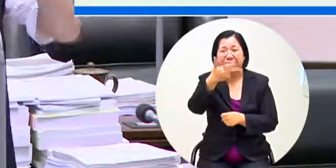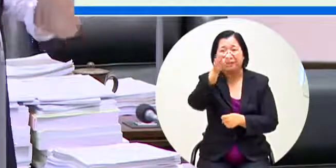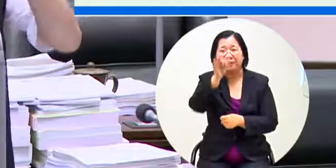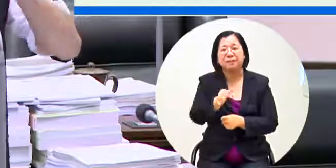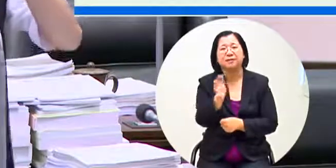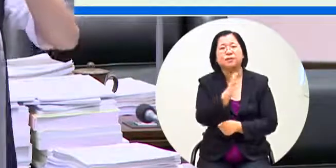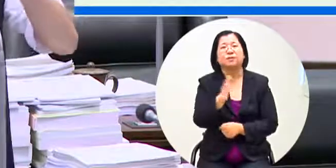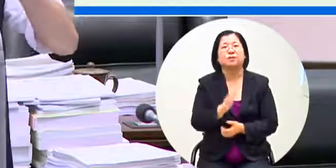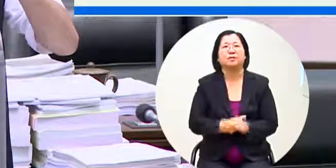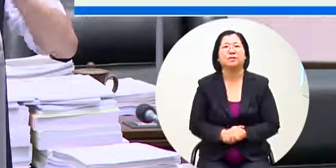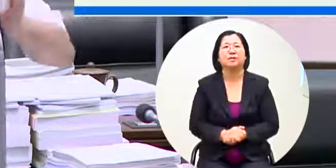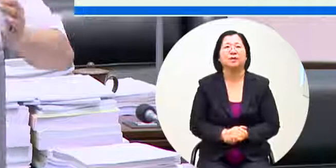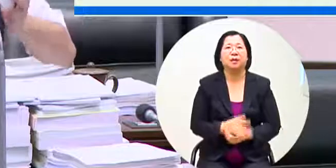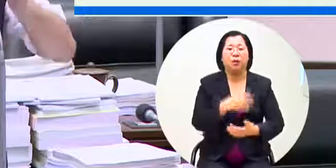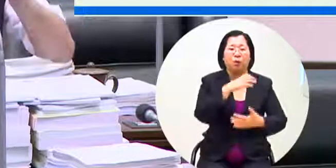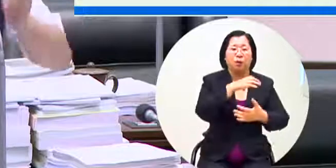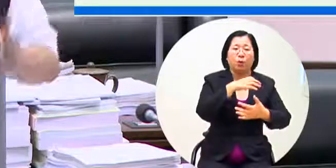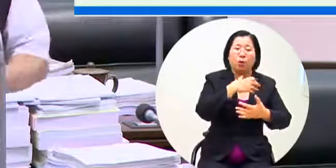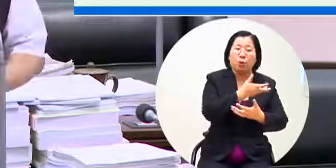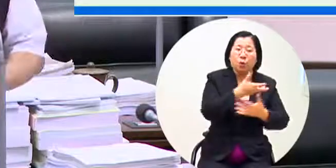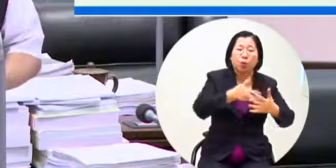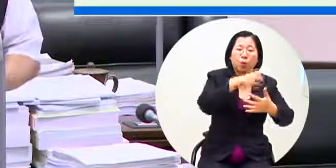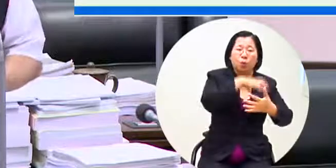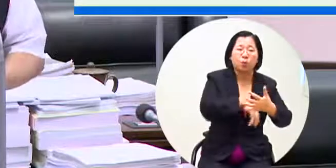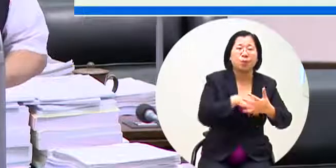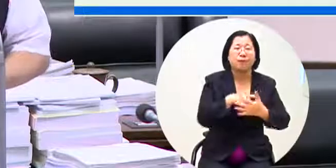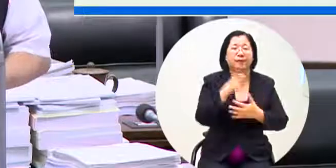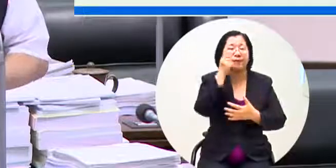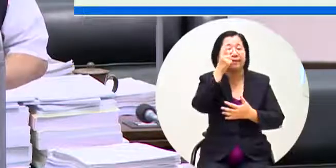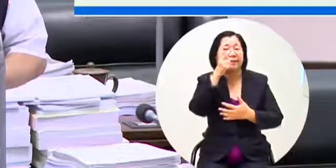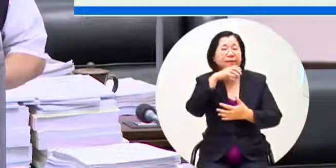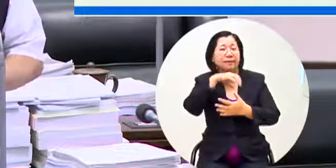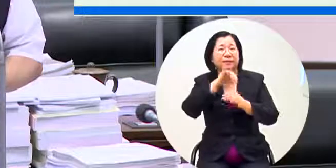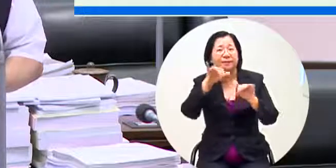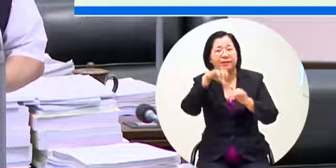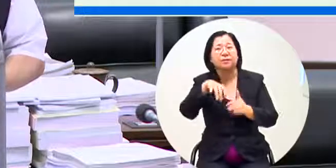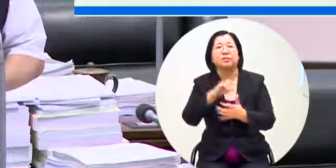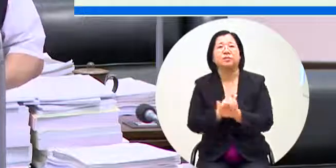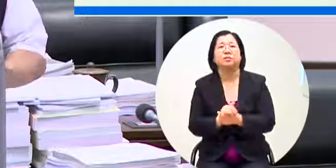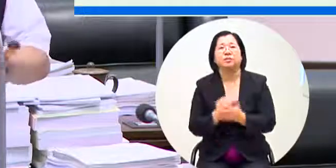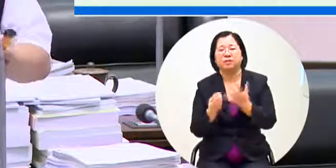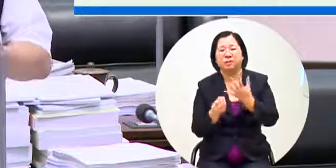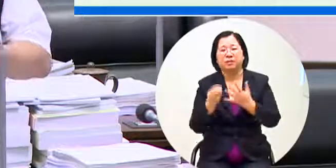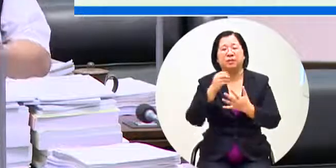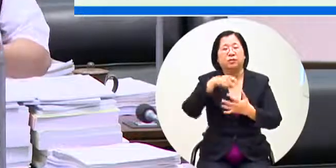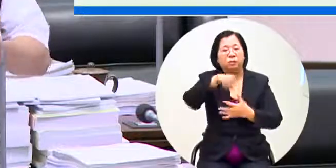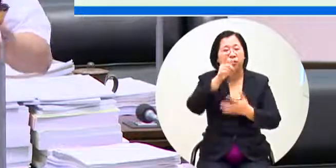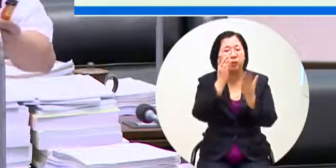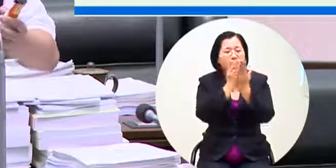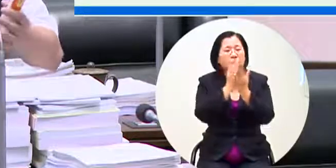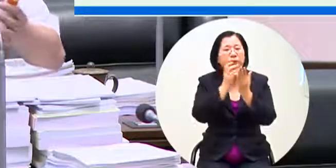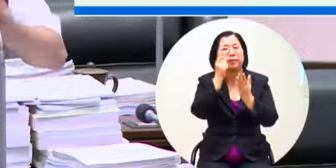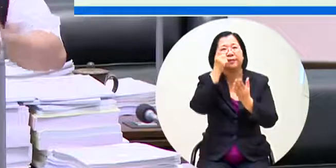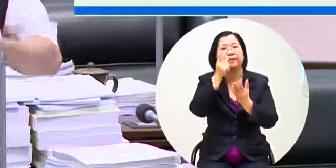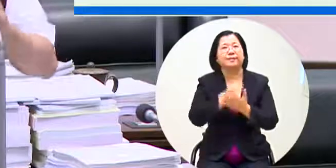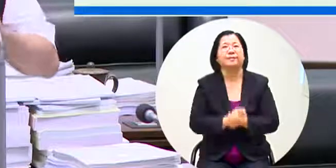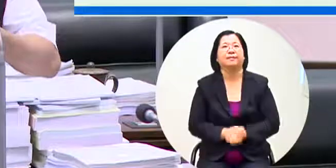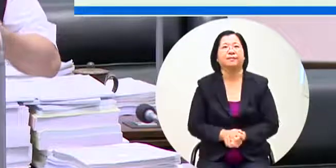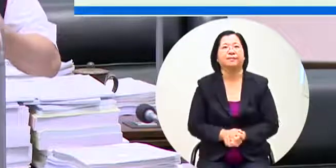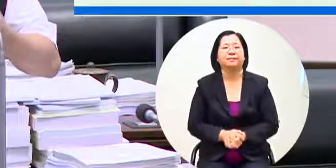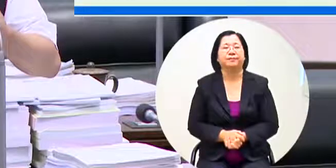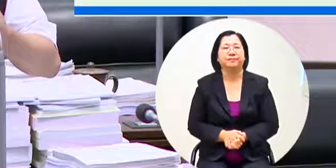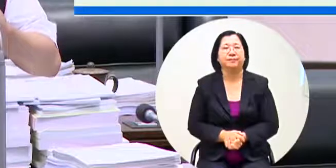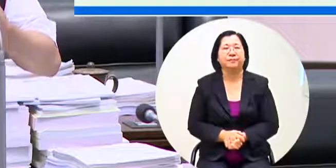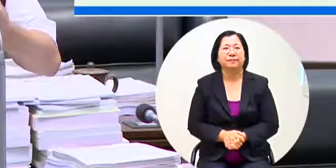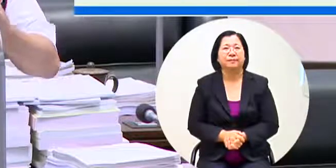是偏地台南地区遐，嘛是真济拢总去读台南啦。吼，所以这个状况吼，咱比如讲，咱的人口一直流